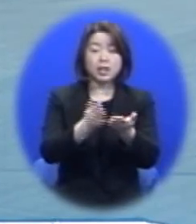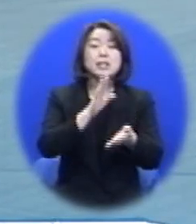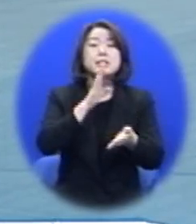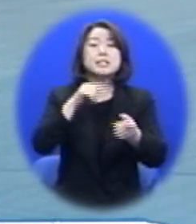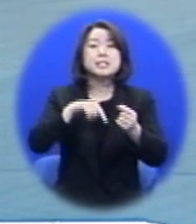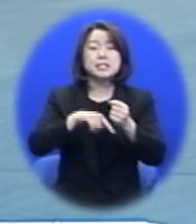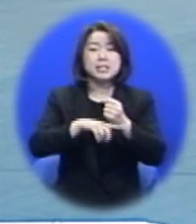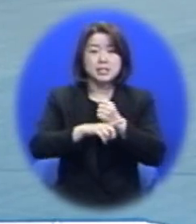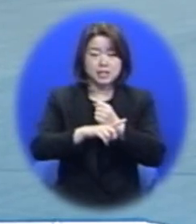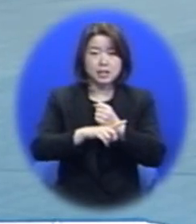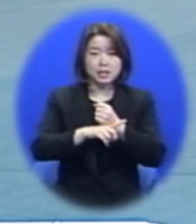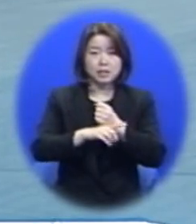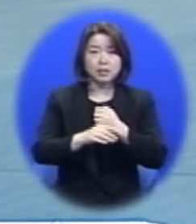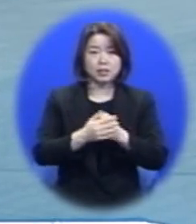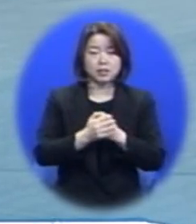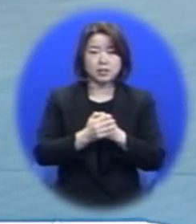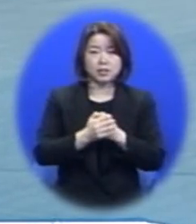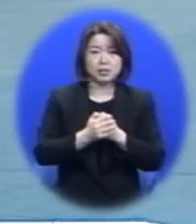의미를